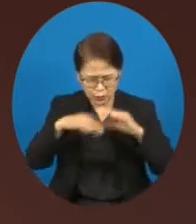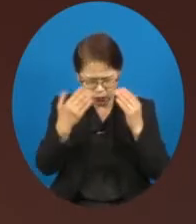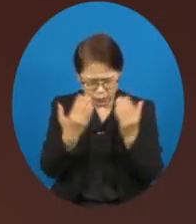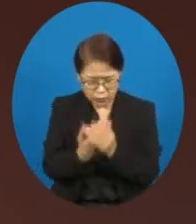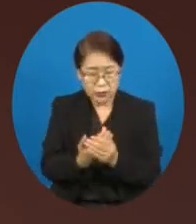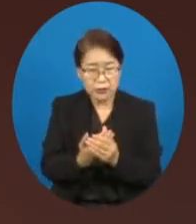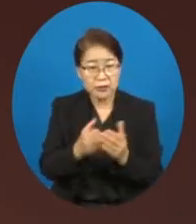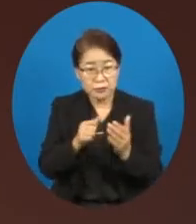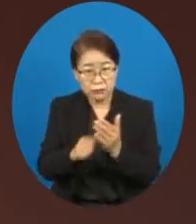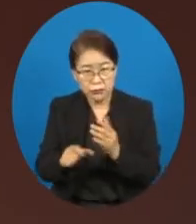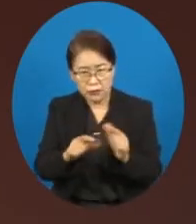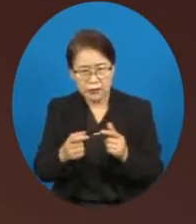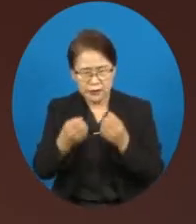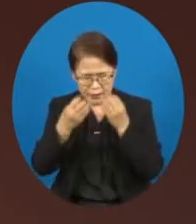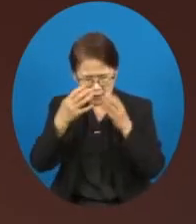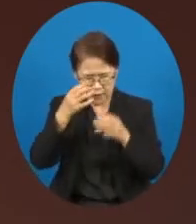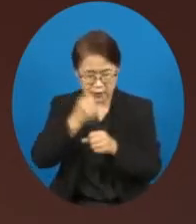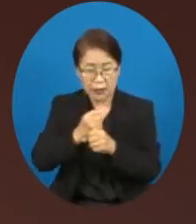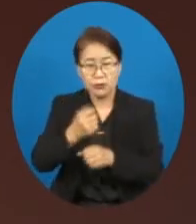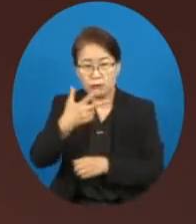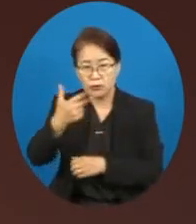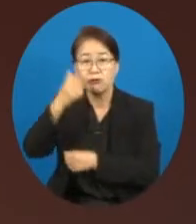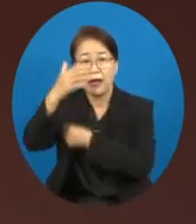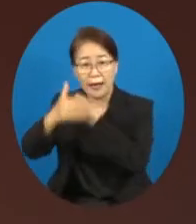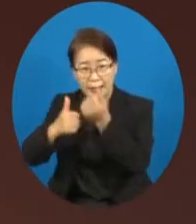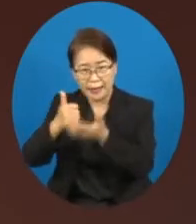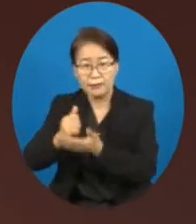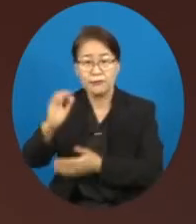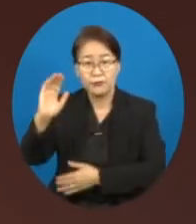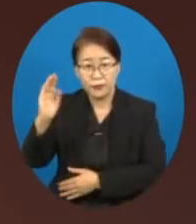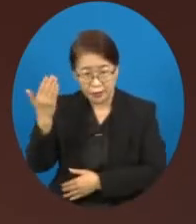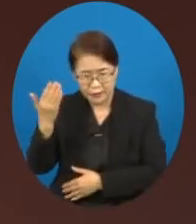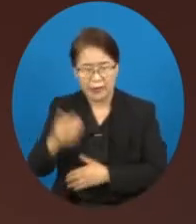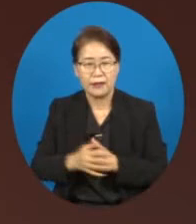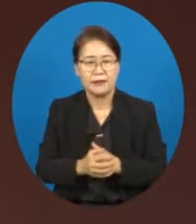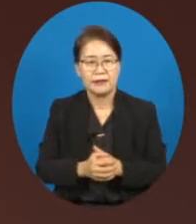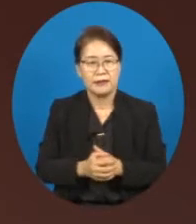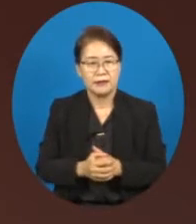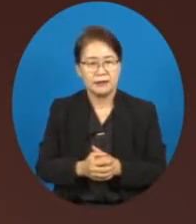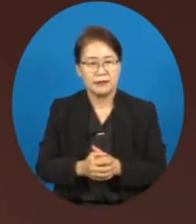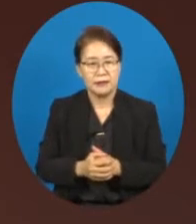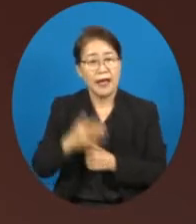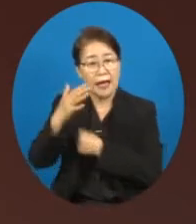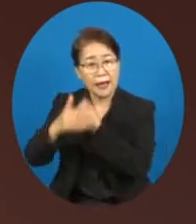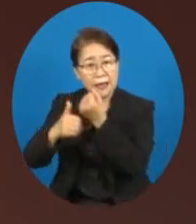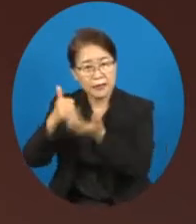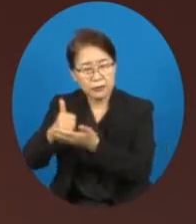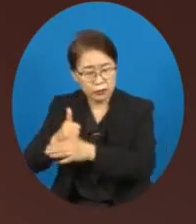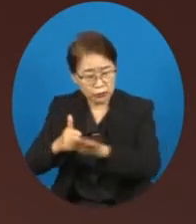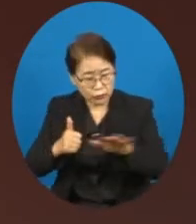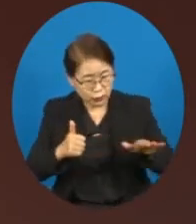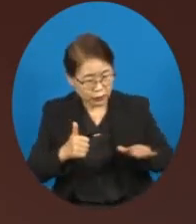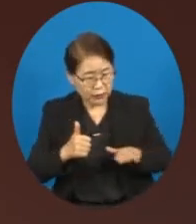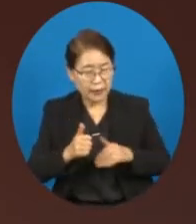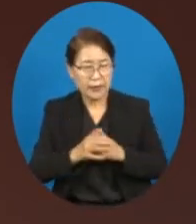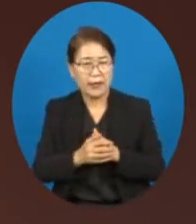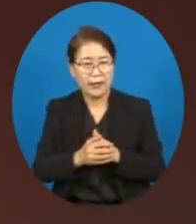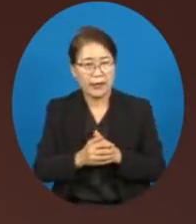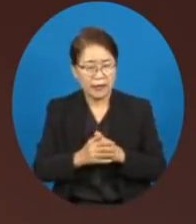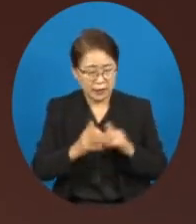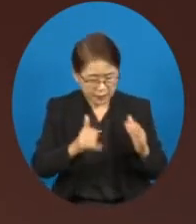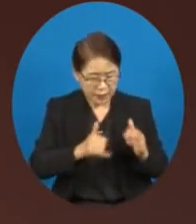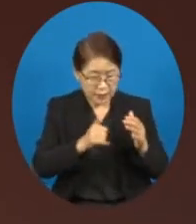창조하신 창조주 하나님이십니다. 그렇지만 하나님은요, 우리가 발을 딛고 살아가는